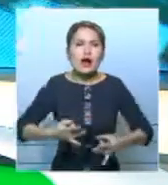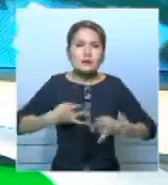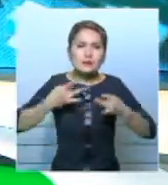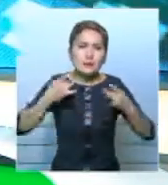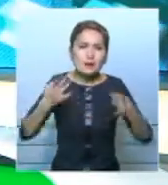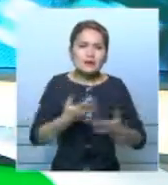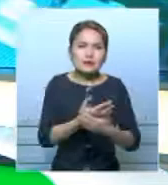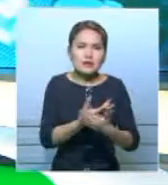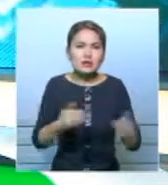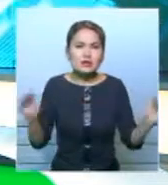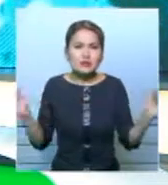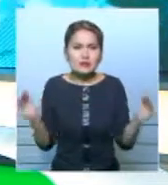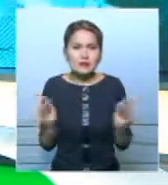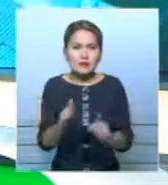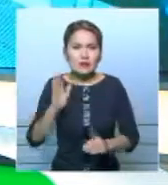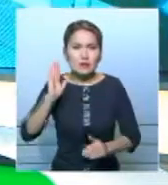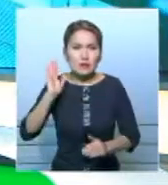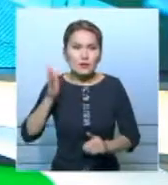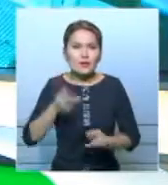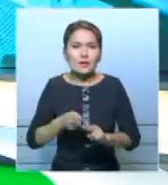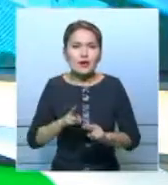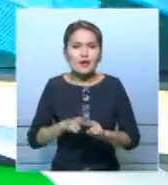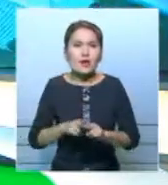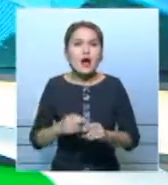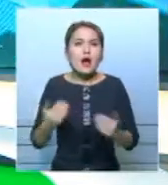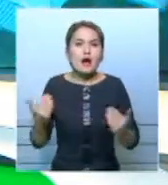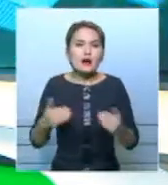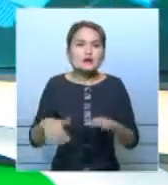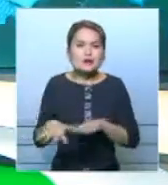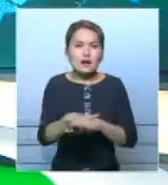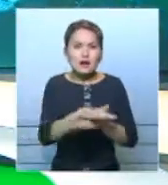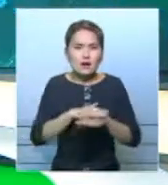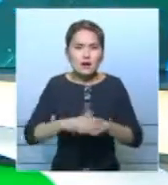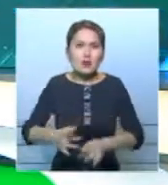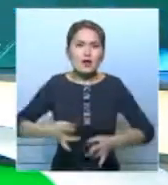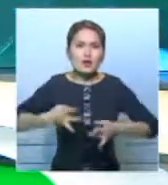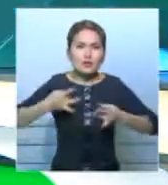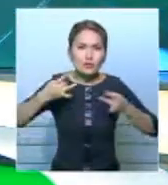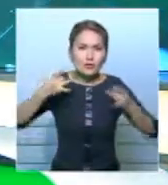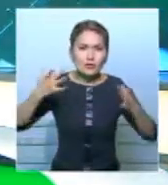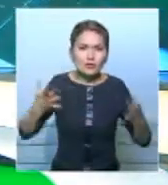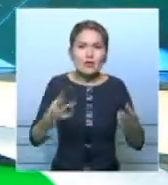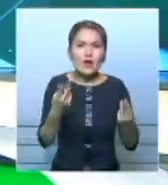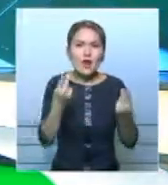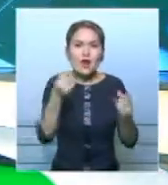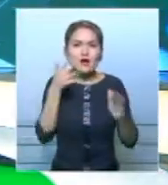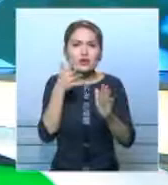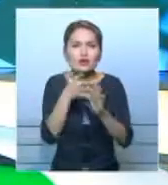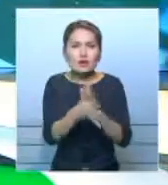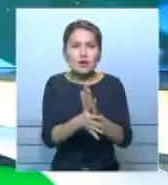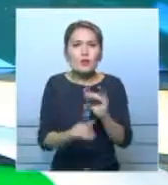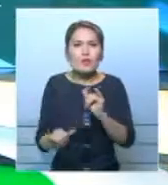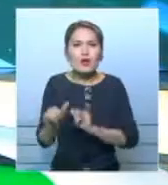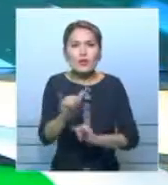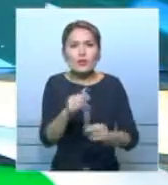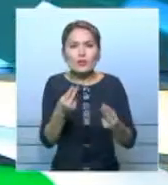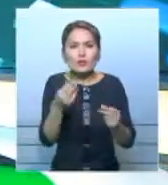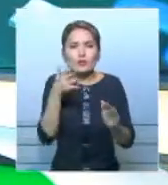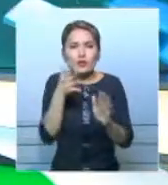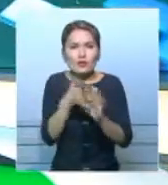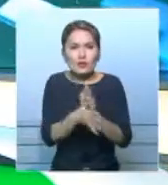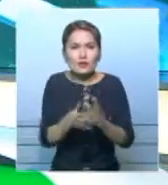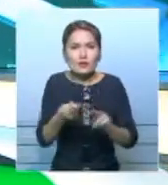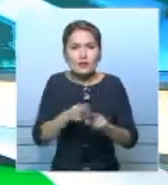төңірегінде сұрақтардың көбейіп кетуі түрткі болған. Халық дүркіретіп той жасауға олар қыруар қаржыны қайдан алады деген мәселе көтере